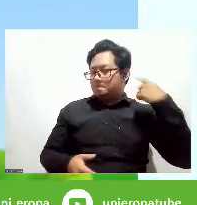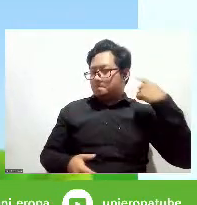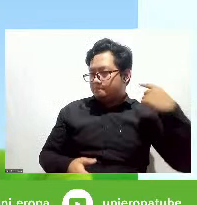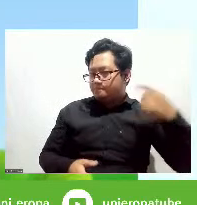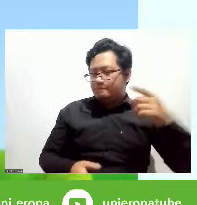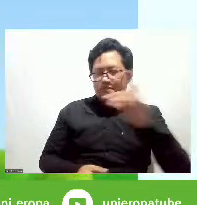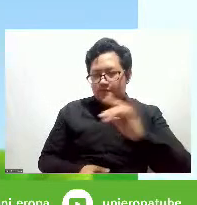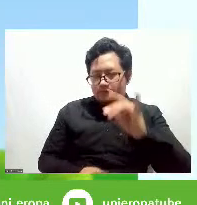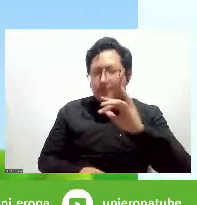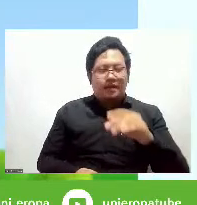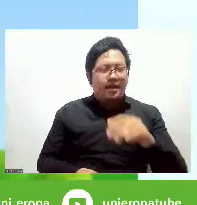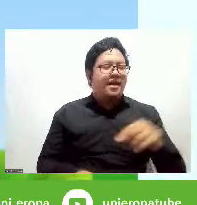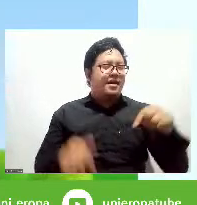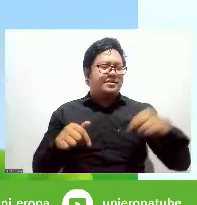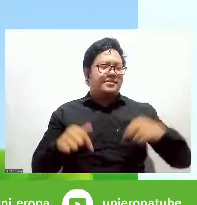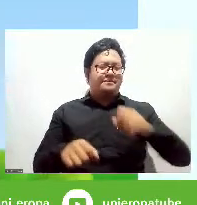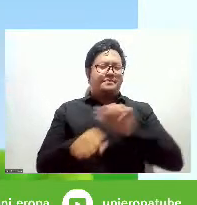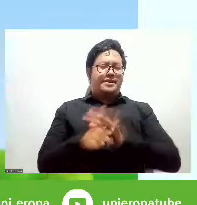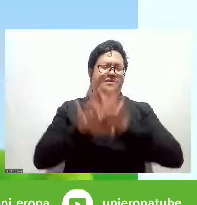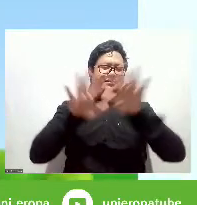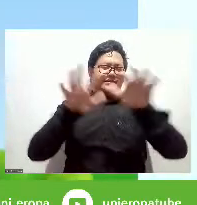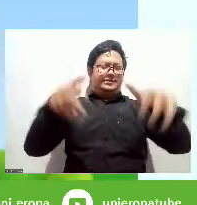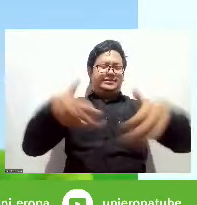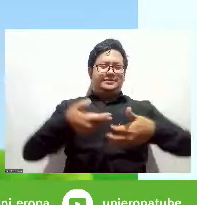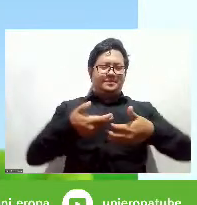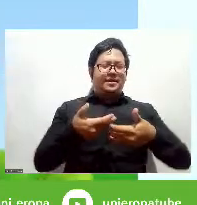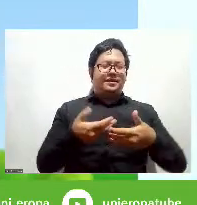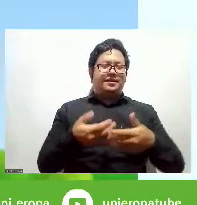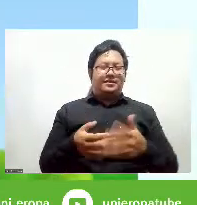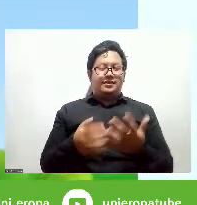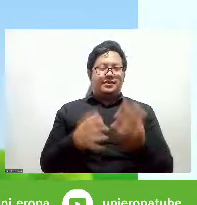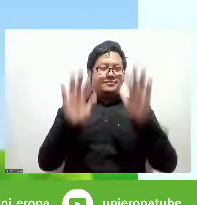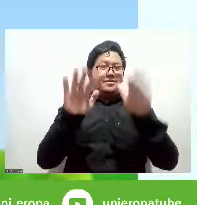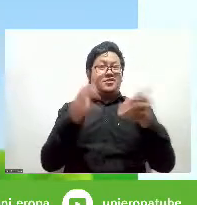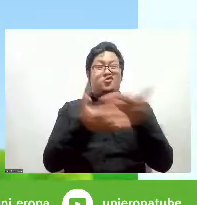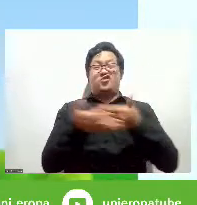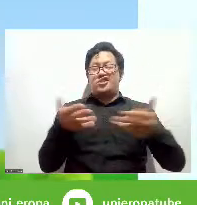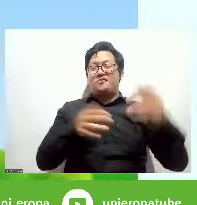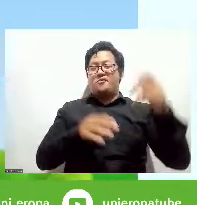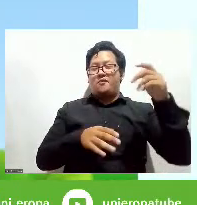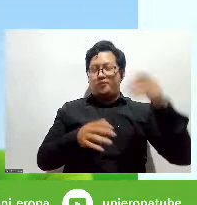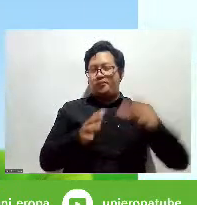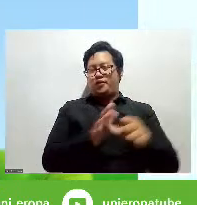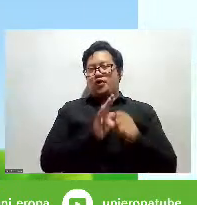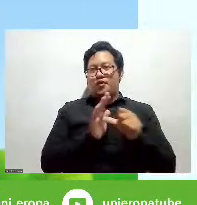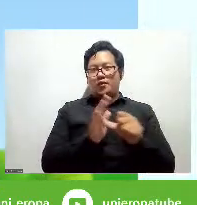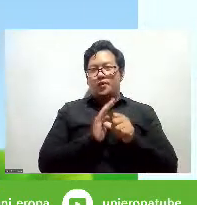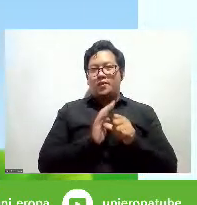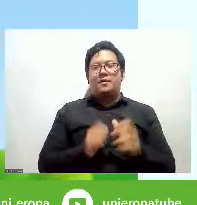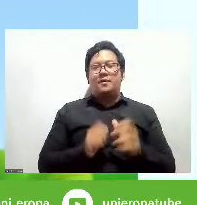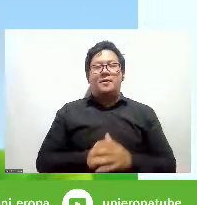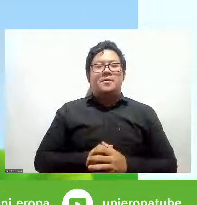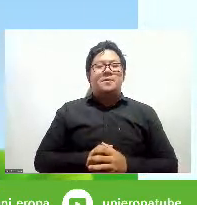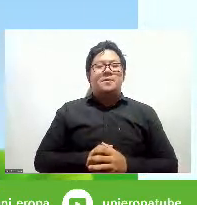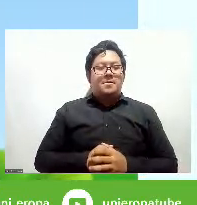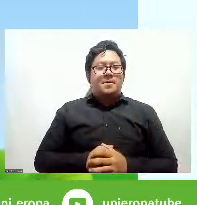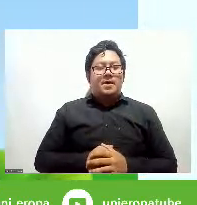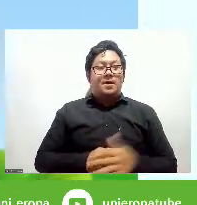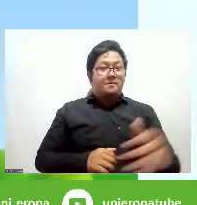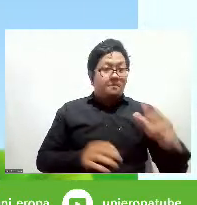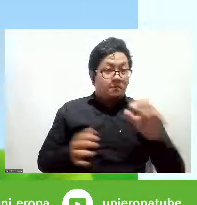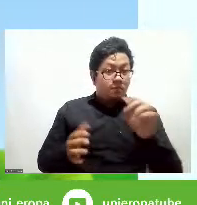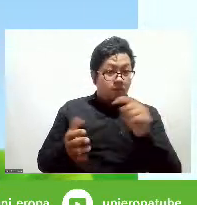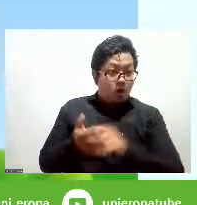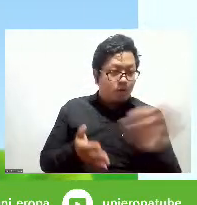media sosial sangat membantu ya Makanya bagi yang belum follow silakan ikut media-media sosial Kami biasanya pakainya